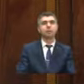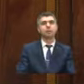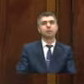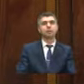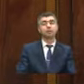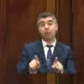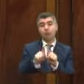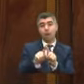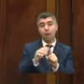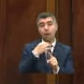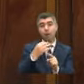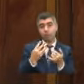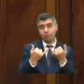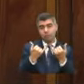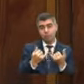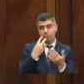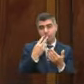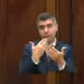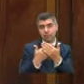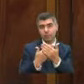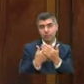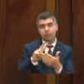وتثبت هذا على أرض الواقع.